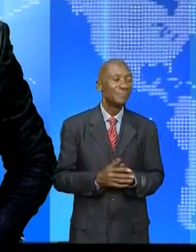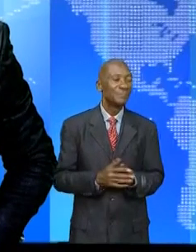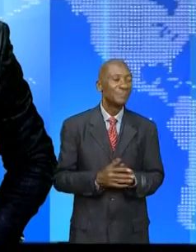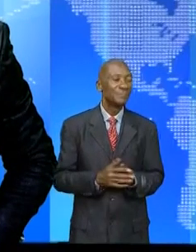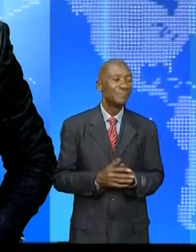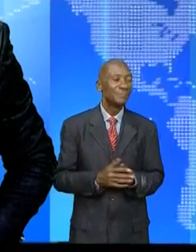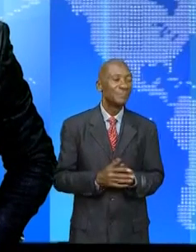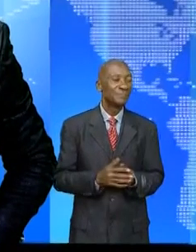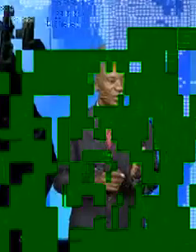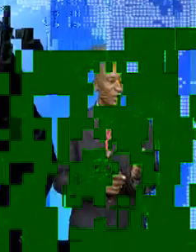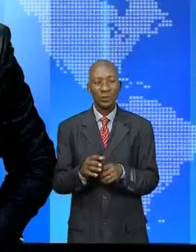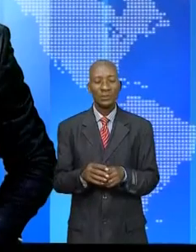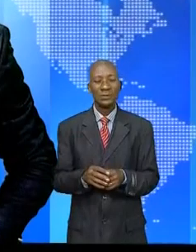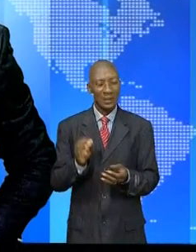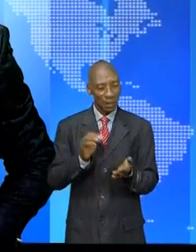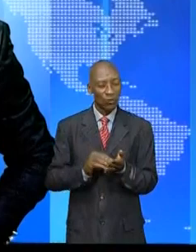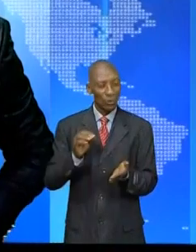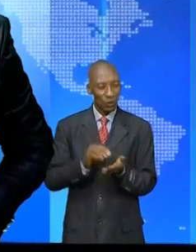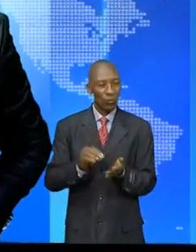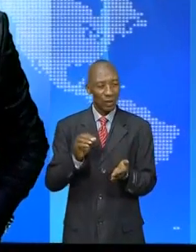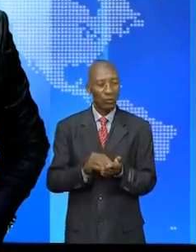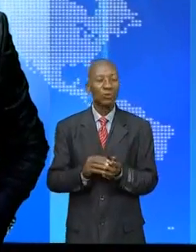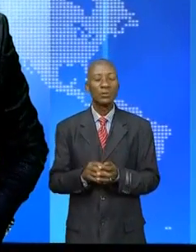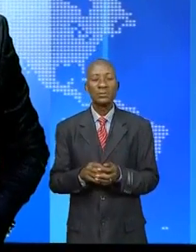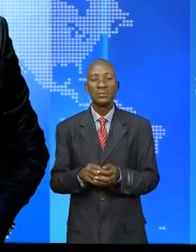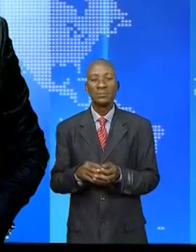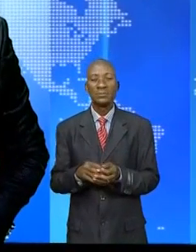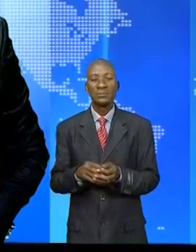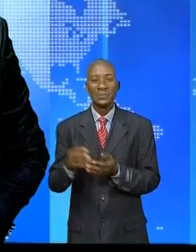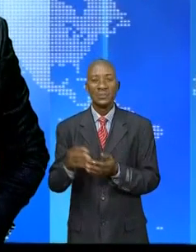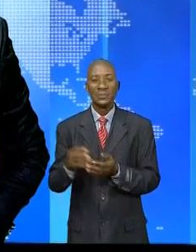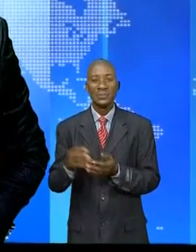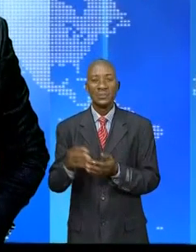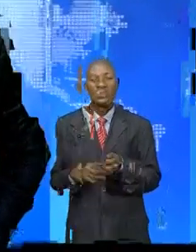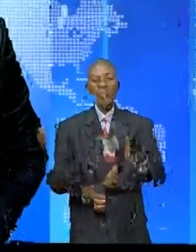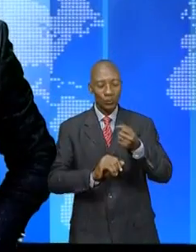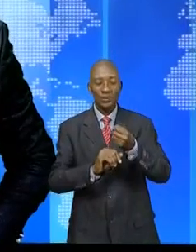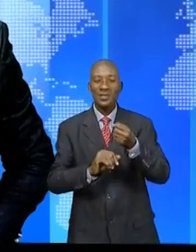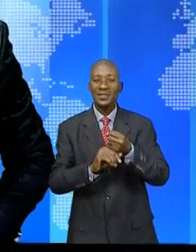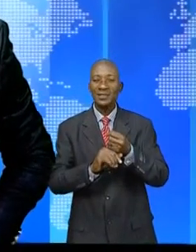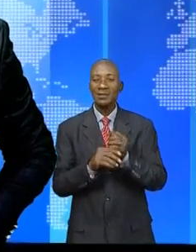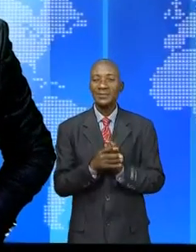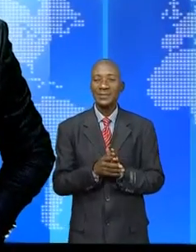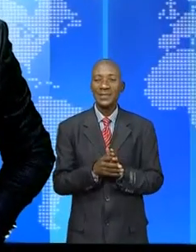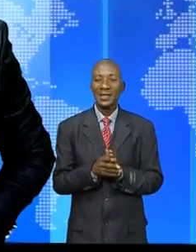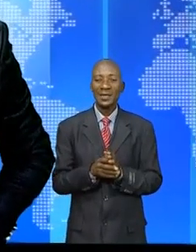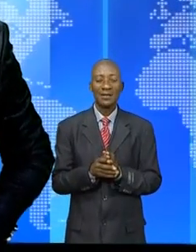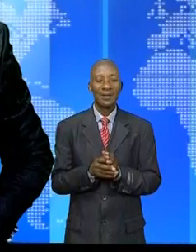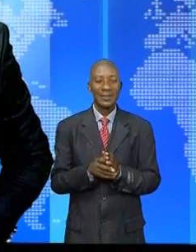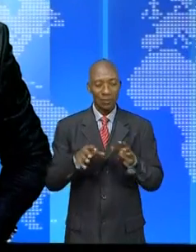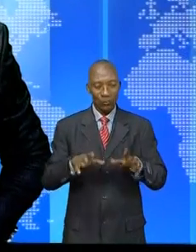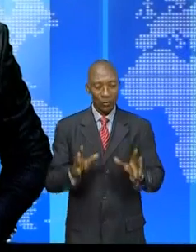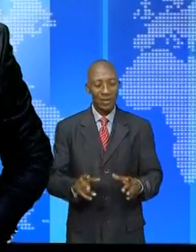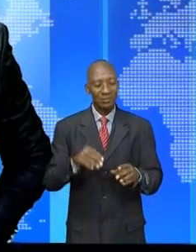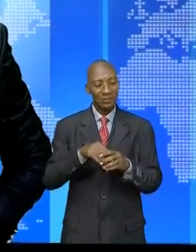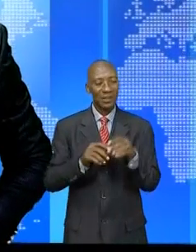Congolais de la Panakine, eux également viennent déporter répondre à l'appel de solidarité lancé